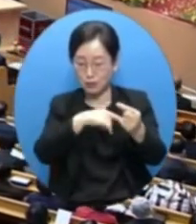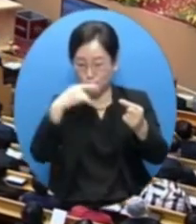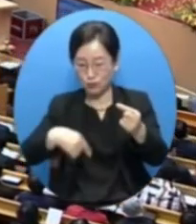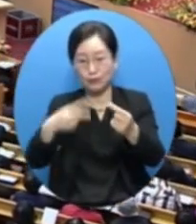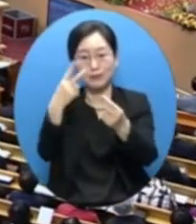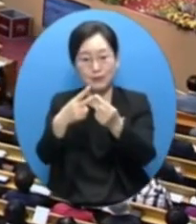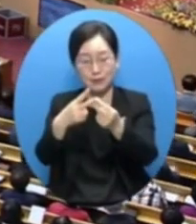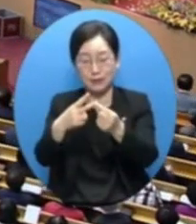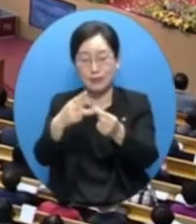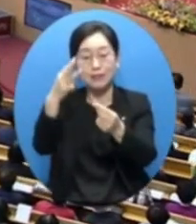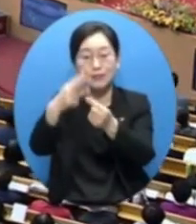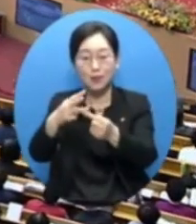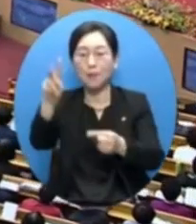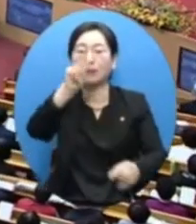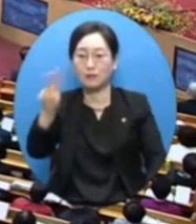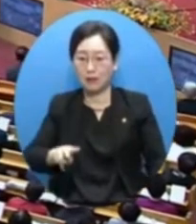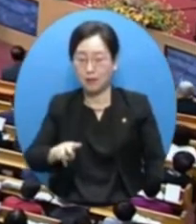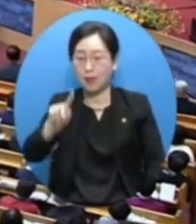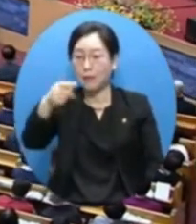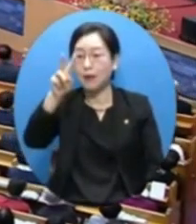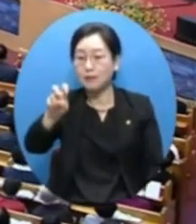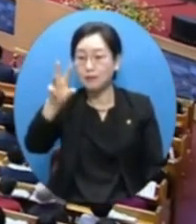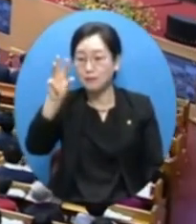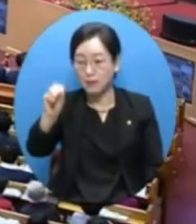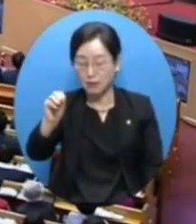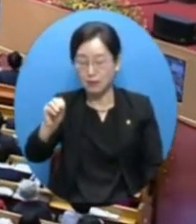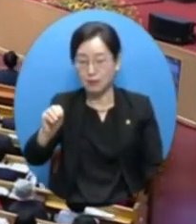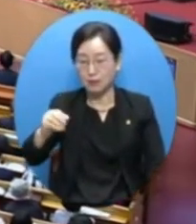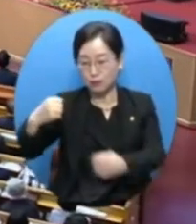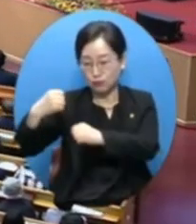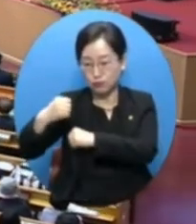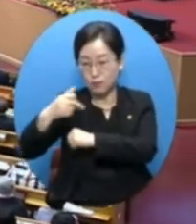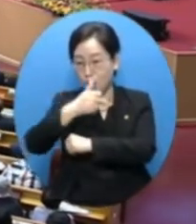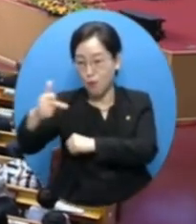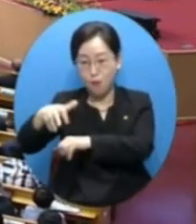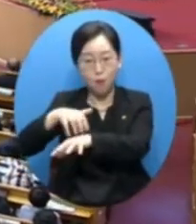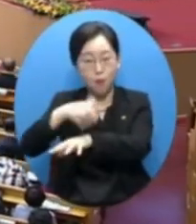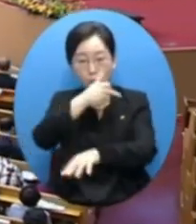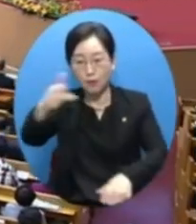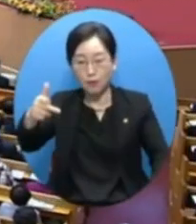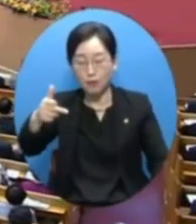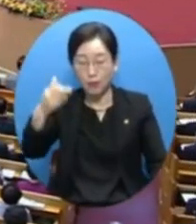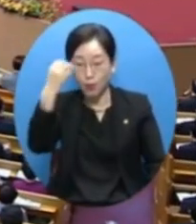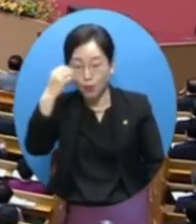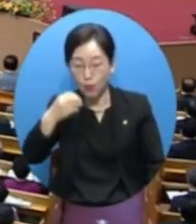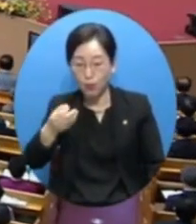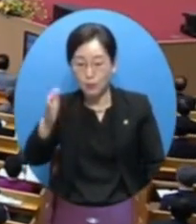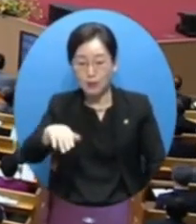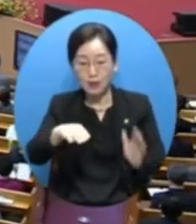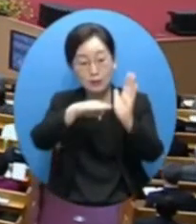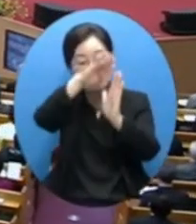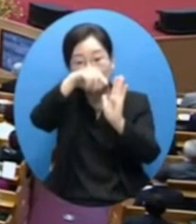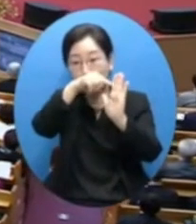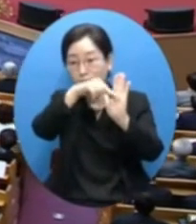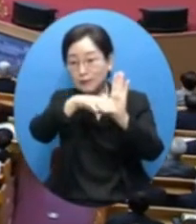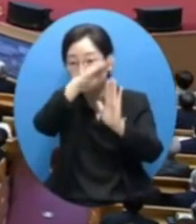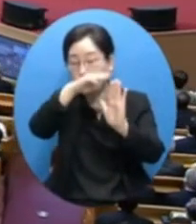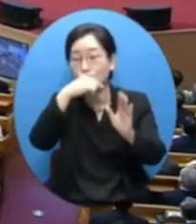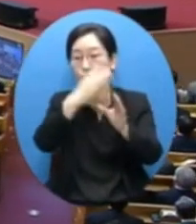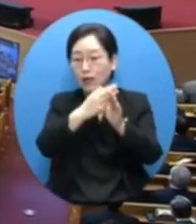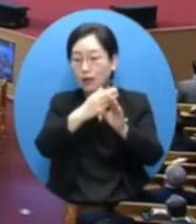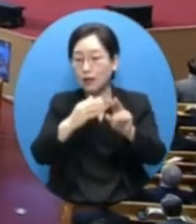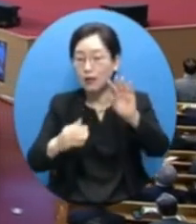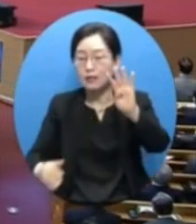번째가 베트남이었는데, 120만 대군을 가진 월남군이 4만 9천 명 월맹